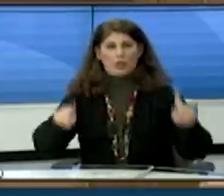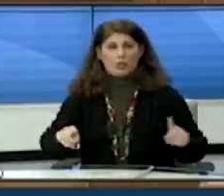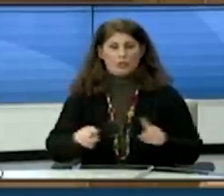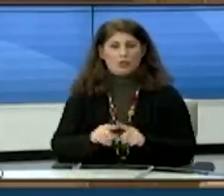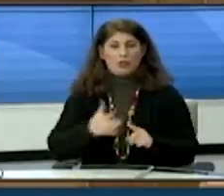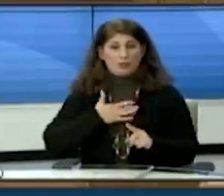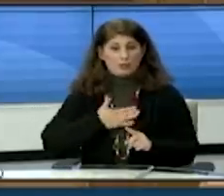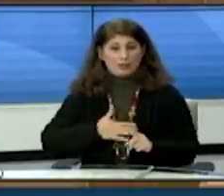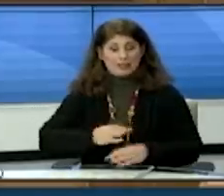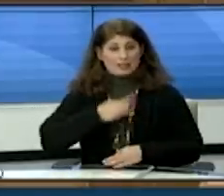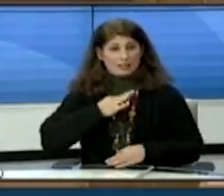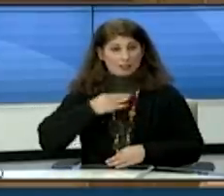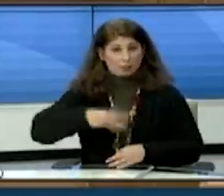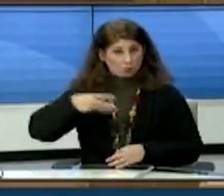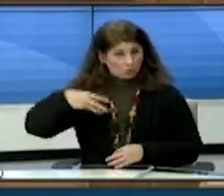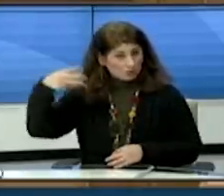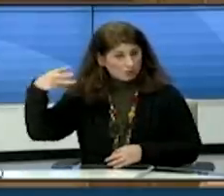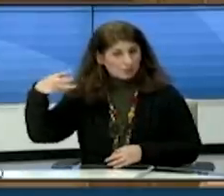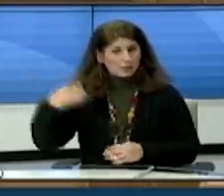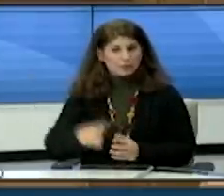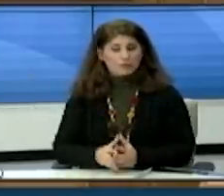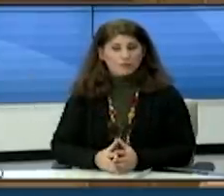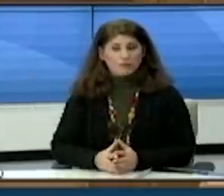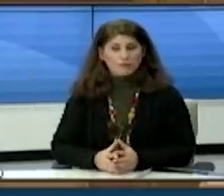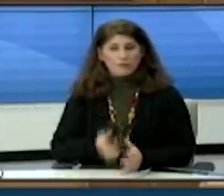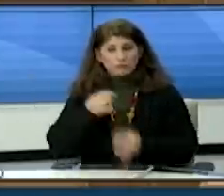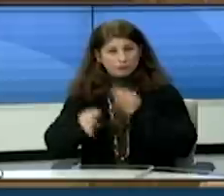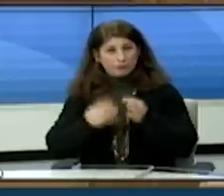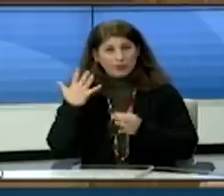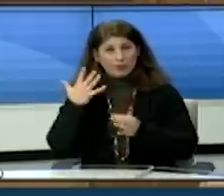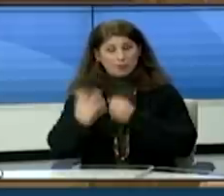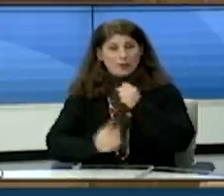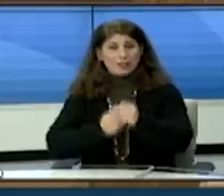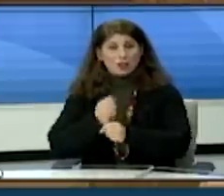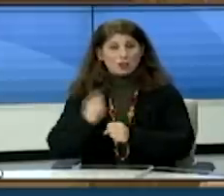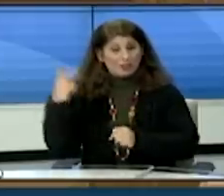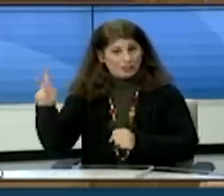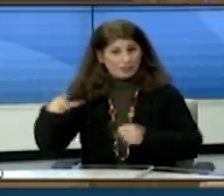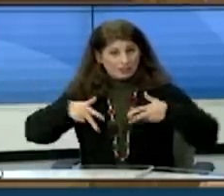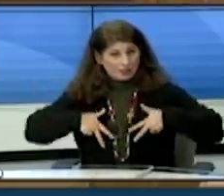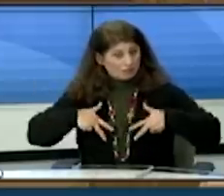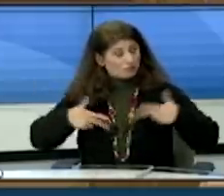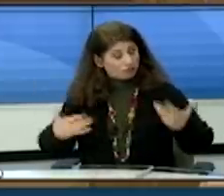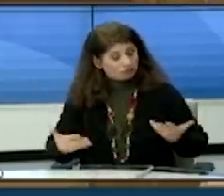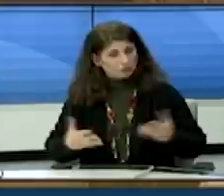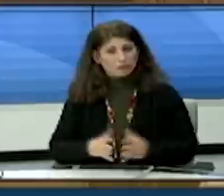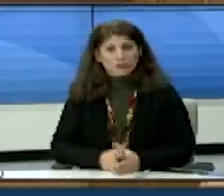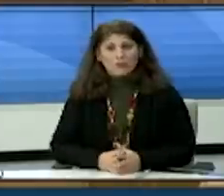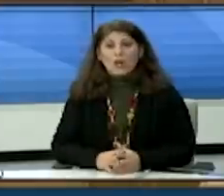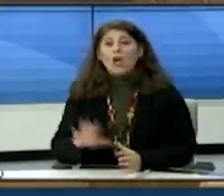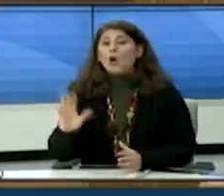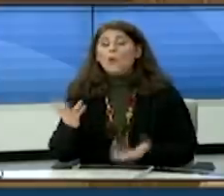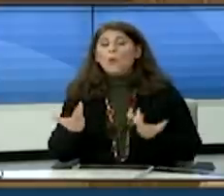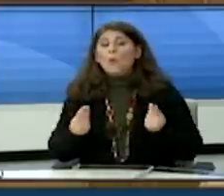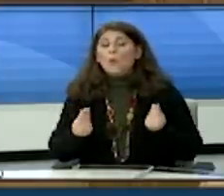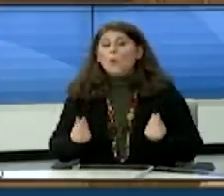Θέλετε, κύριοι του ΣΥΡΙΖΑ, να μιλήσουμε για τα 5 χρόνια της δικής σας διακυβέρνησης? Πώς τρώσατε